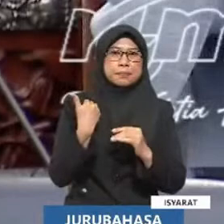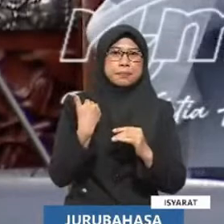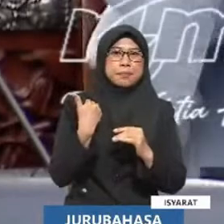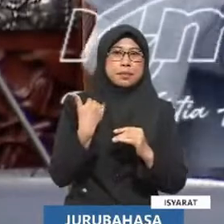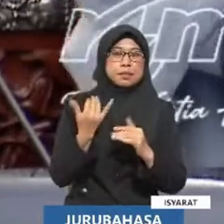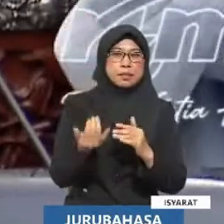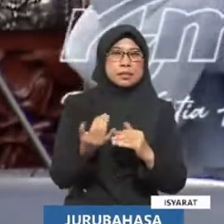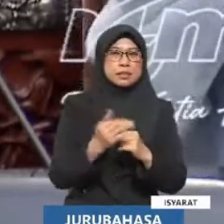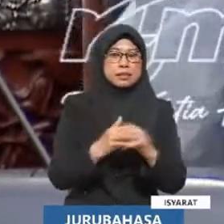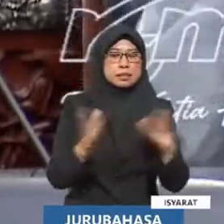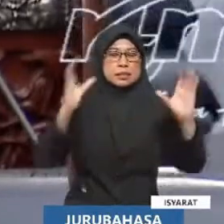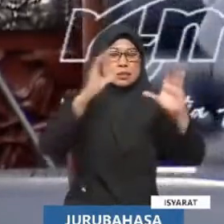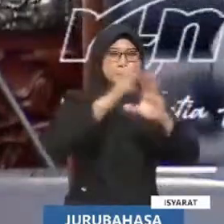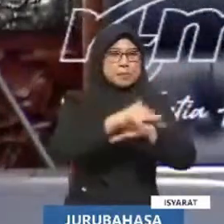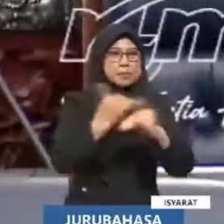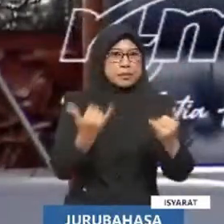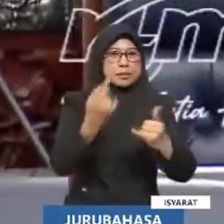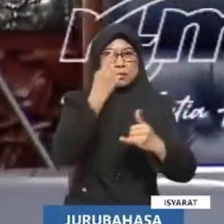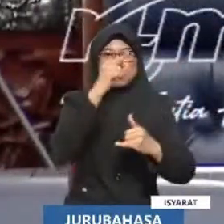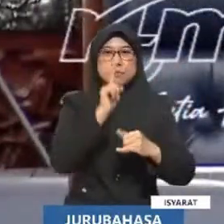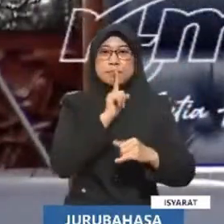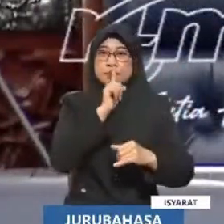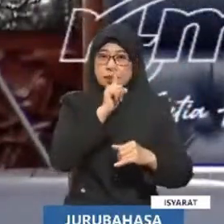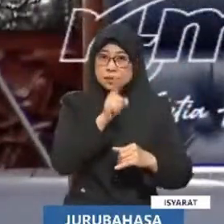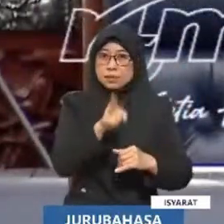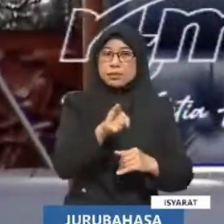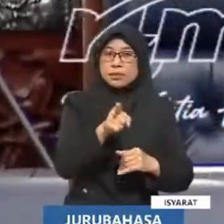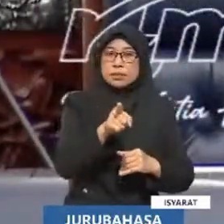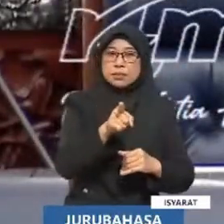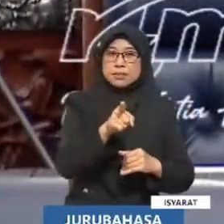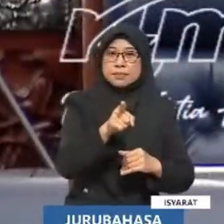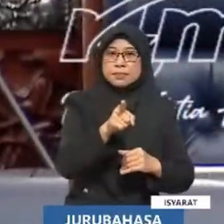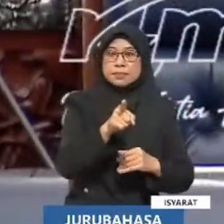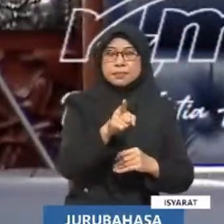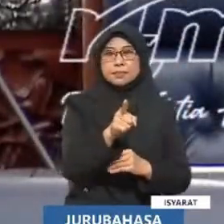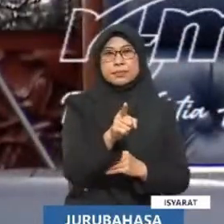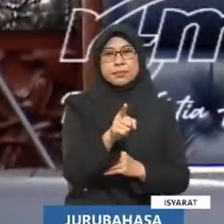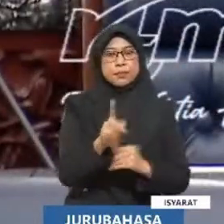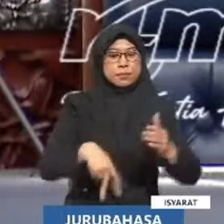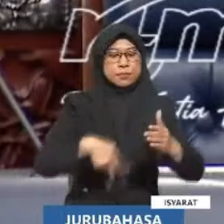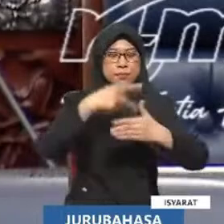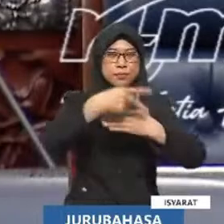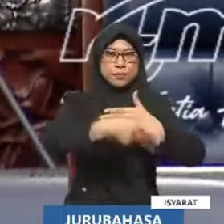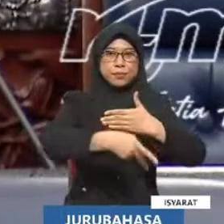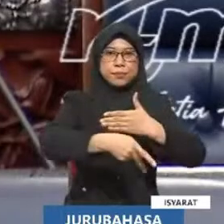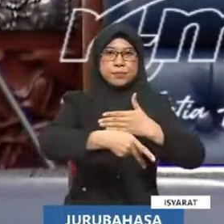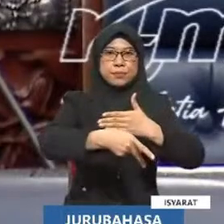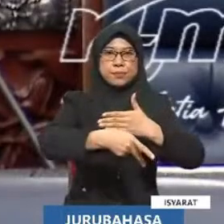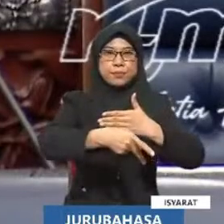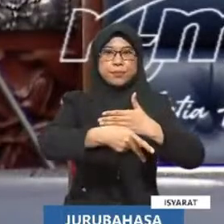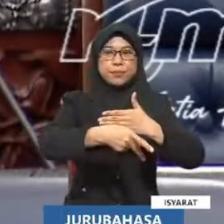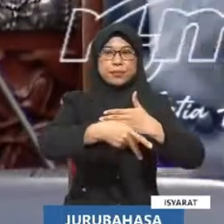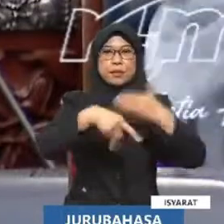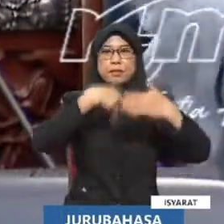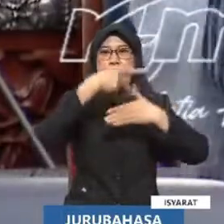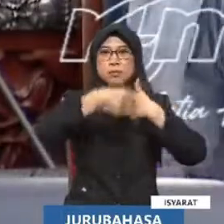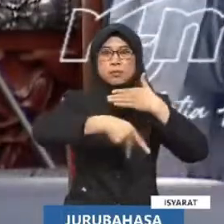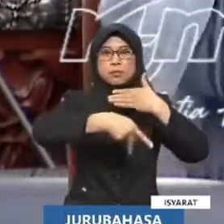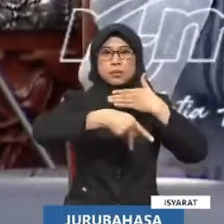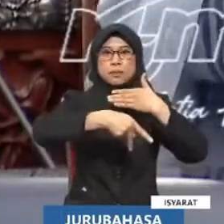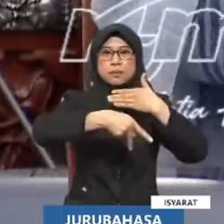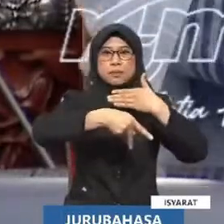kesenian kita punya kesabaran adalah untuk memastikan bahwa full up program absen